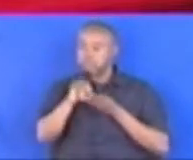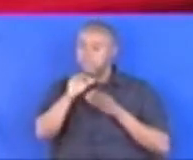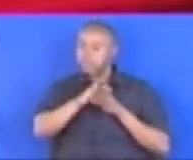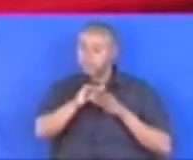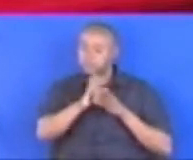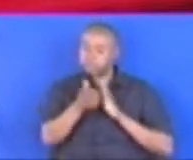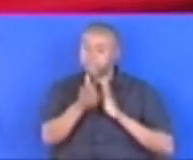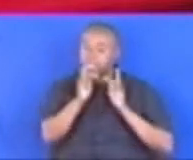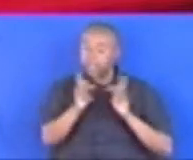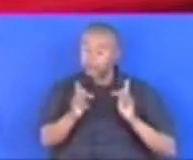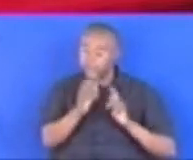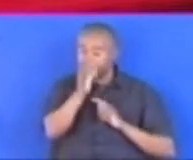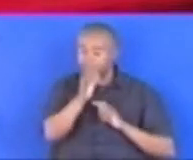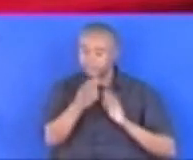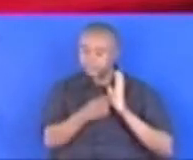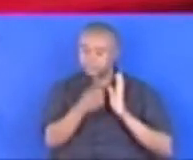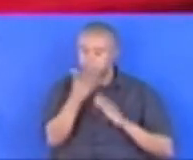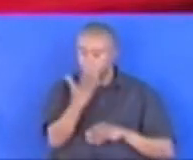ya kawaida